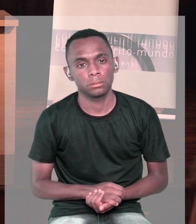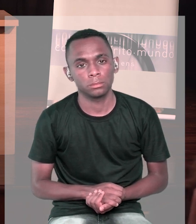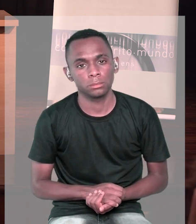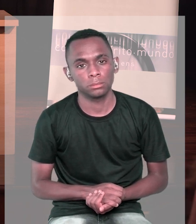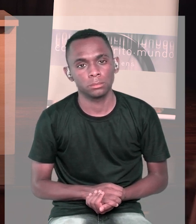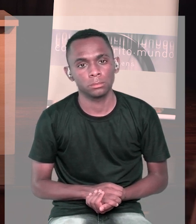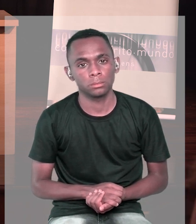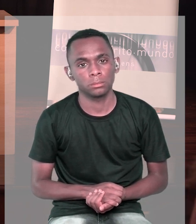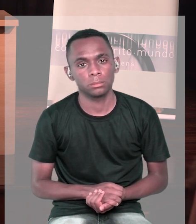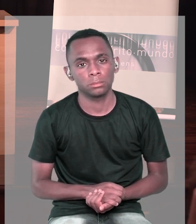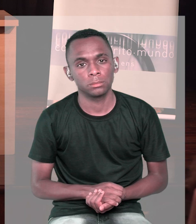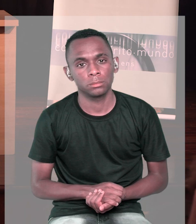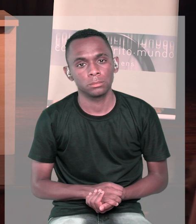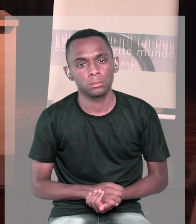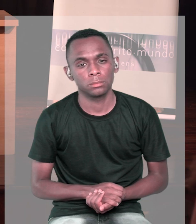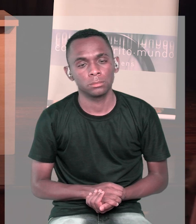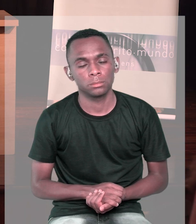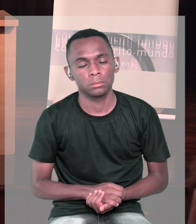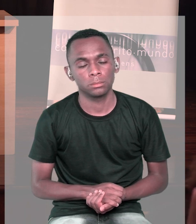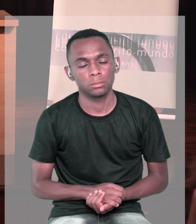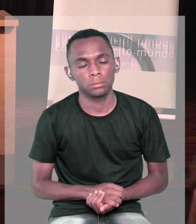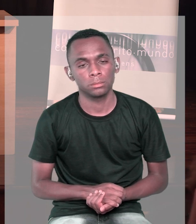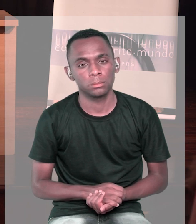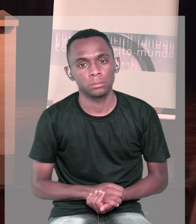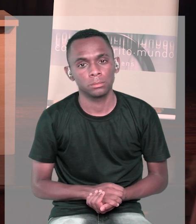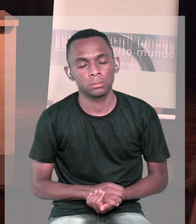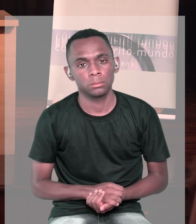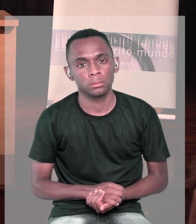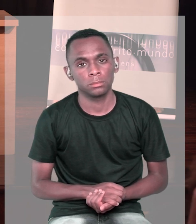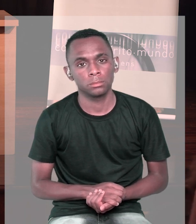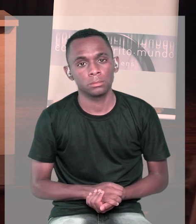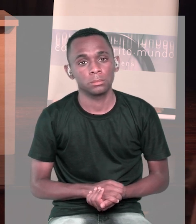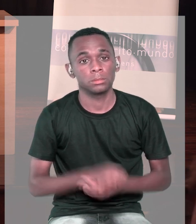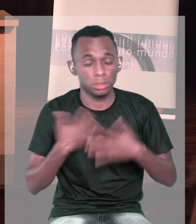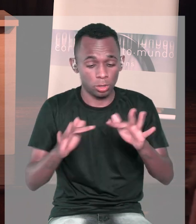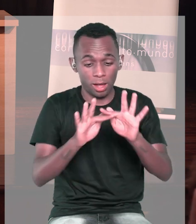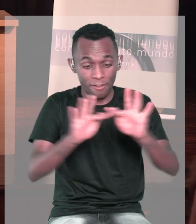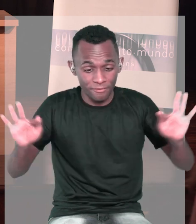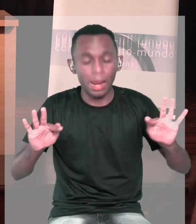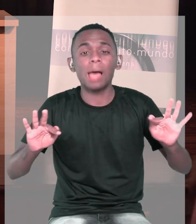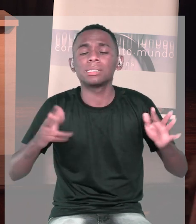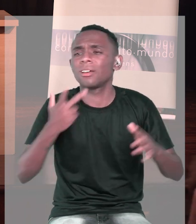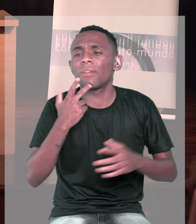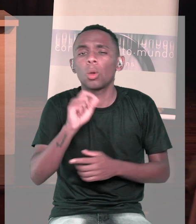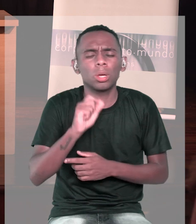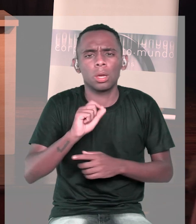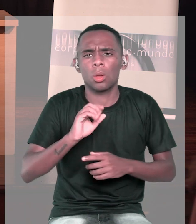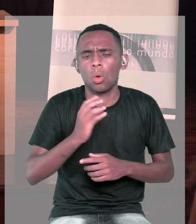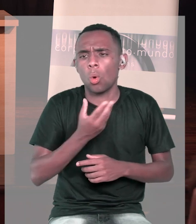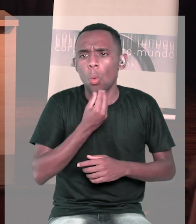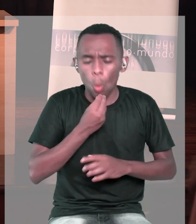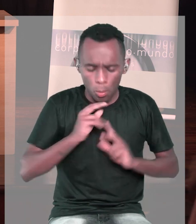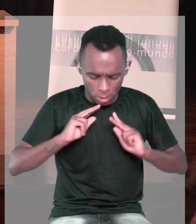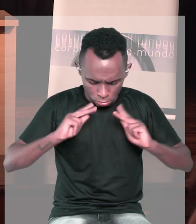de Spinoza, l'homme n'est pas un empire dans un empire. A frase de Spinoza que diz que o homem não é um império no